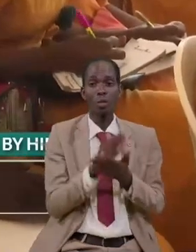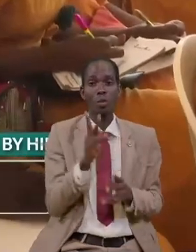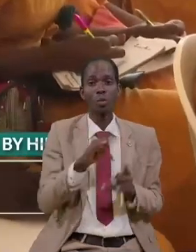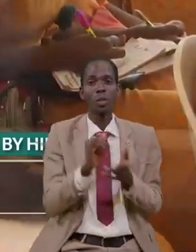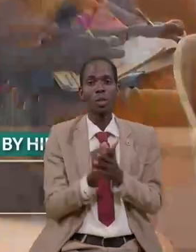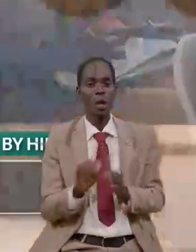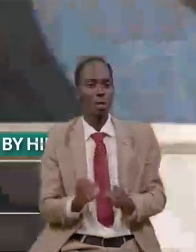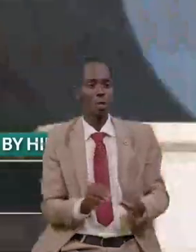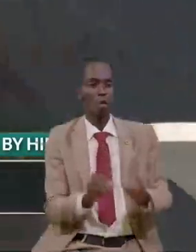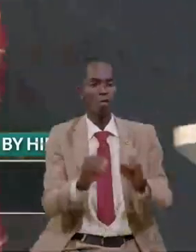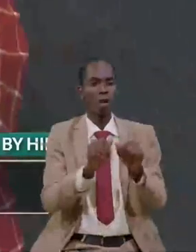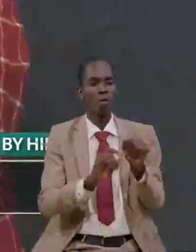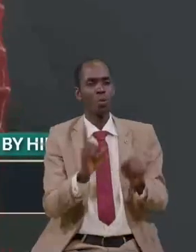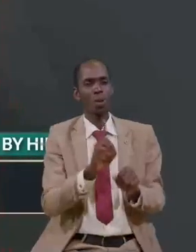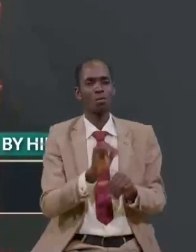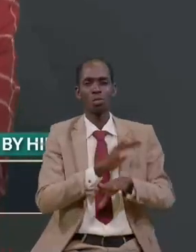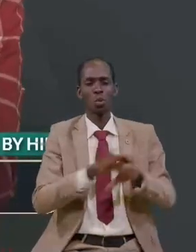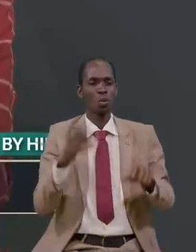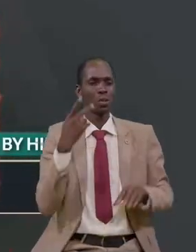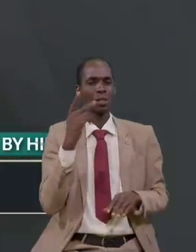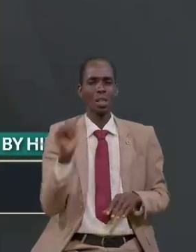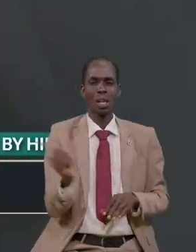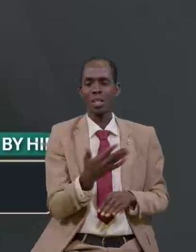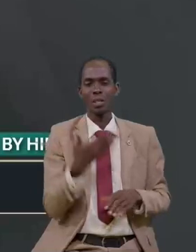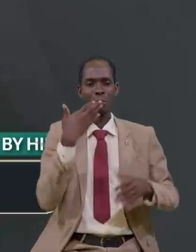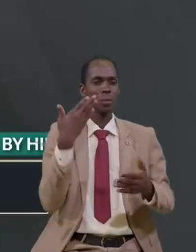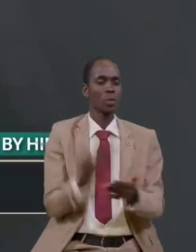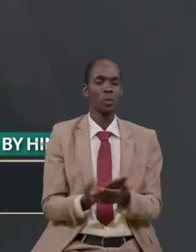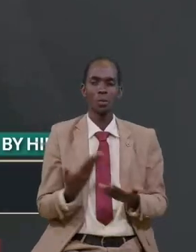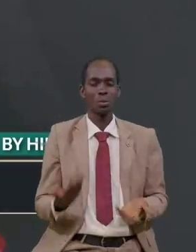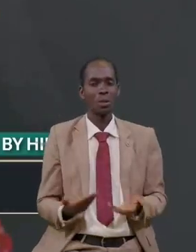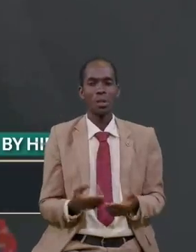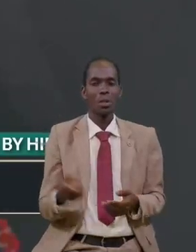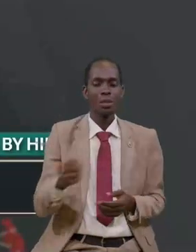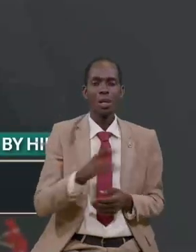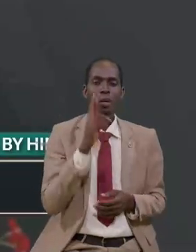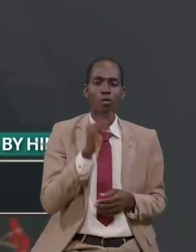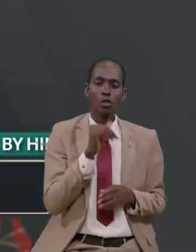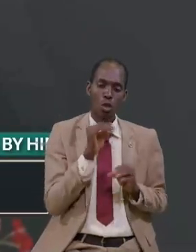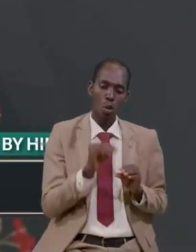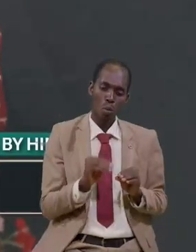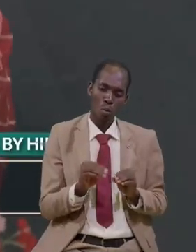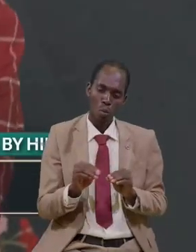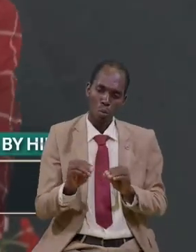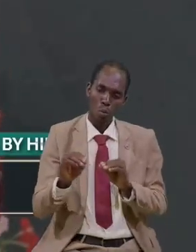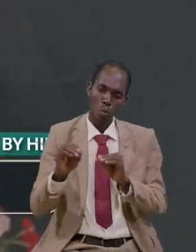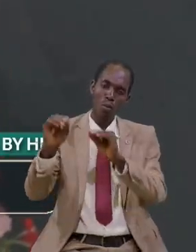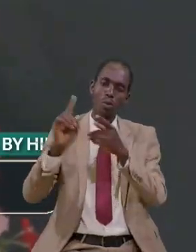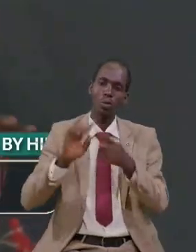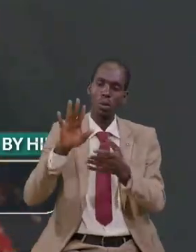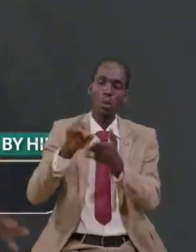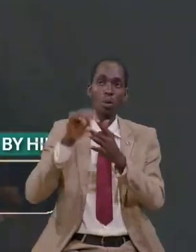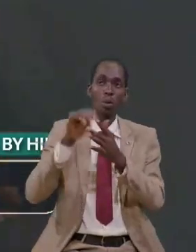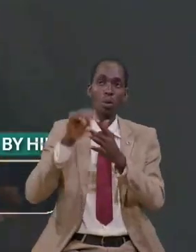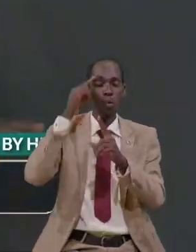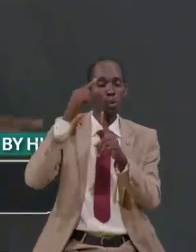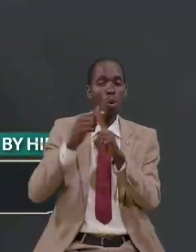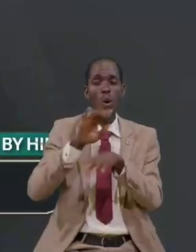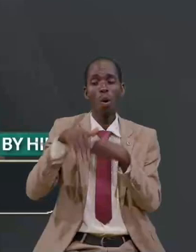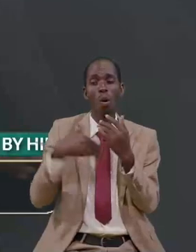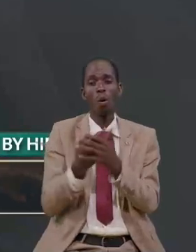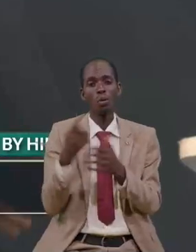Il y a des gens qui se baladent, ne voient rien de bon. Ils ne vont pas vers leur objectif, ce qu'ils